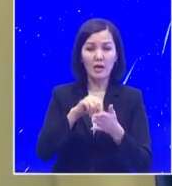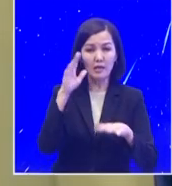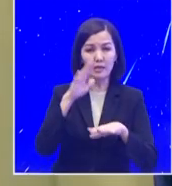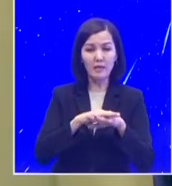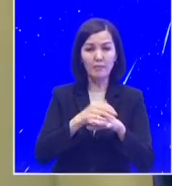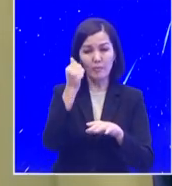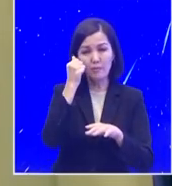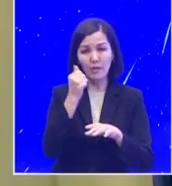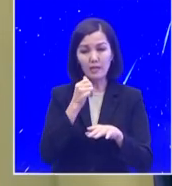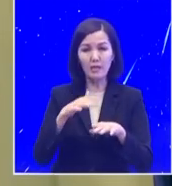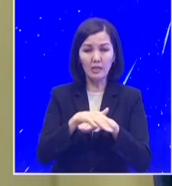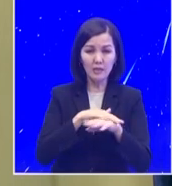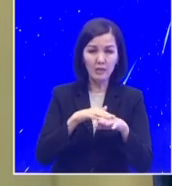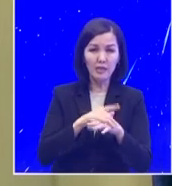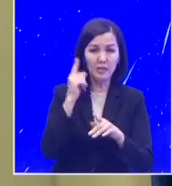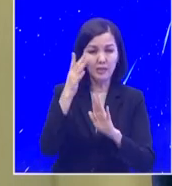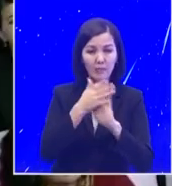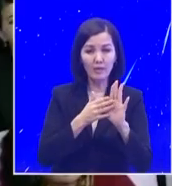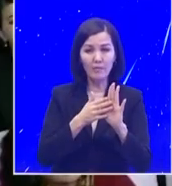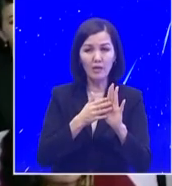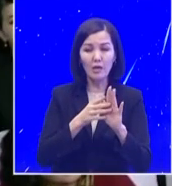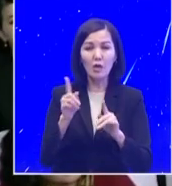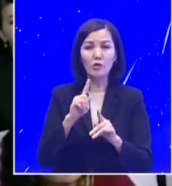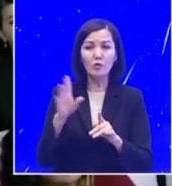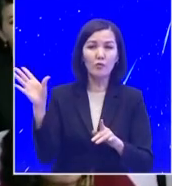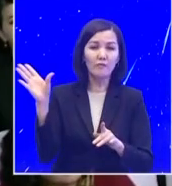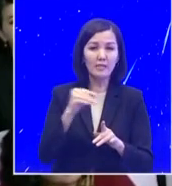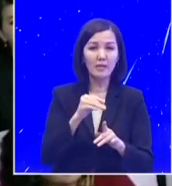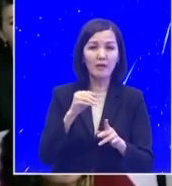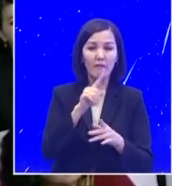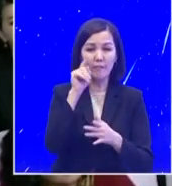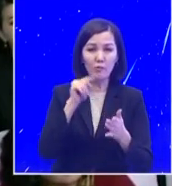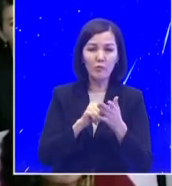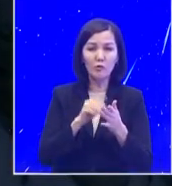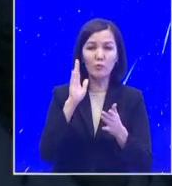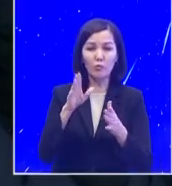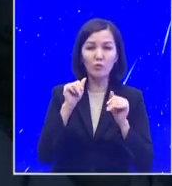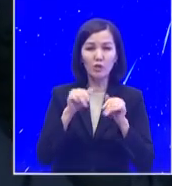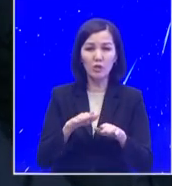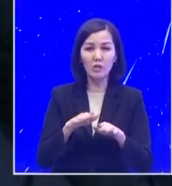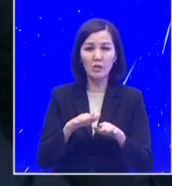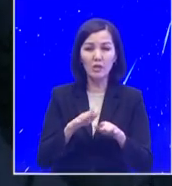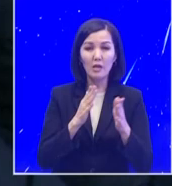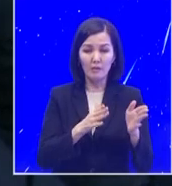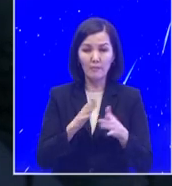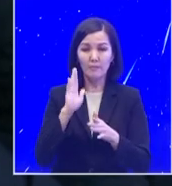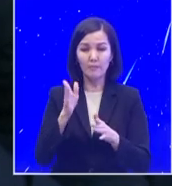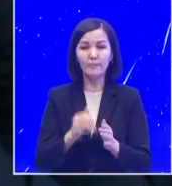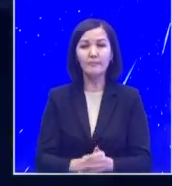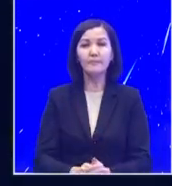поблагодарил жителей района за понимание и отметил, что все озвученные вопросы будут решены по мере